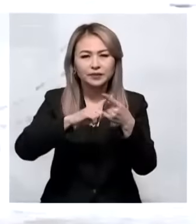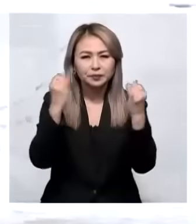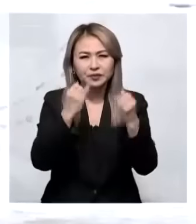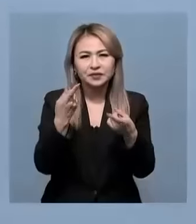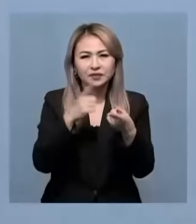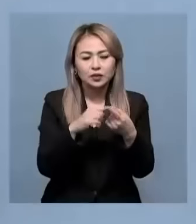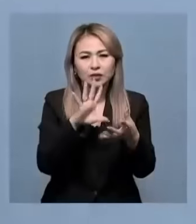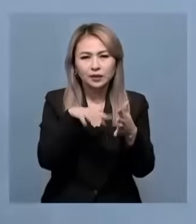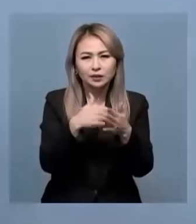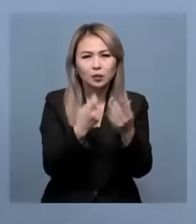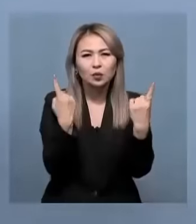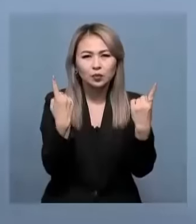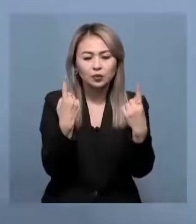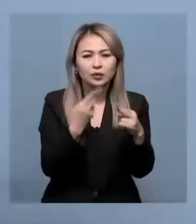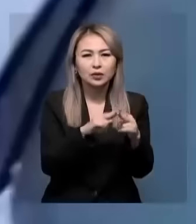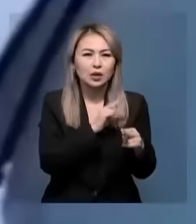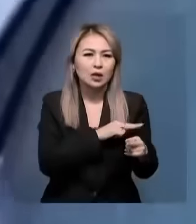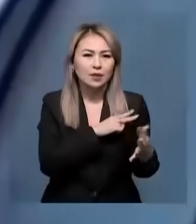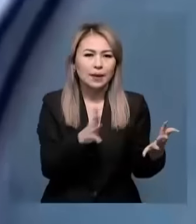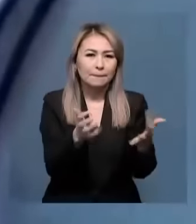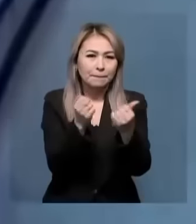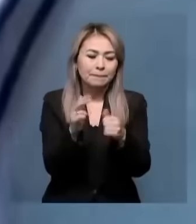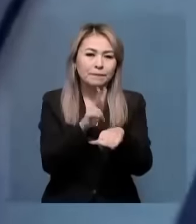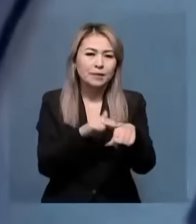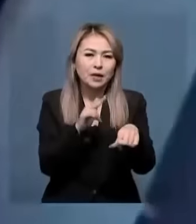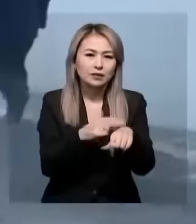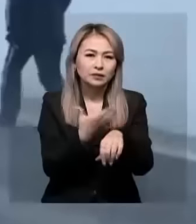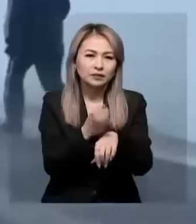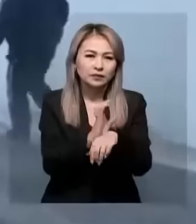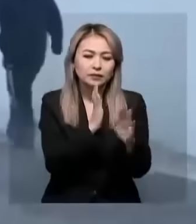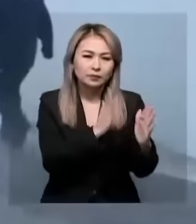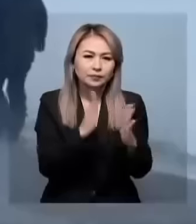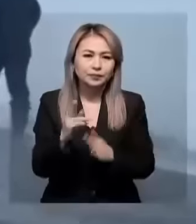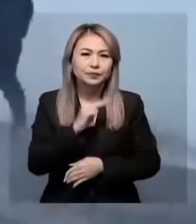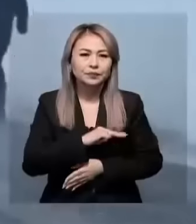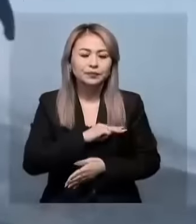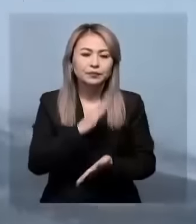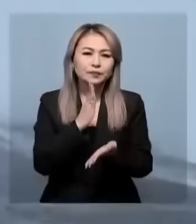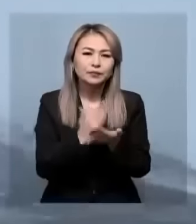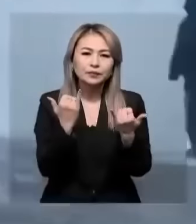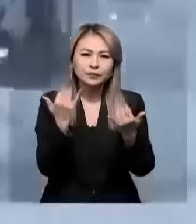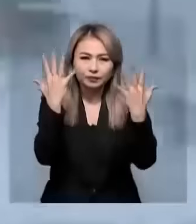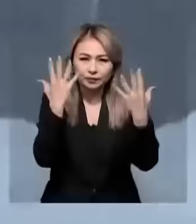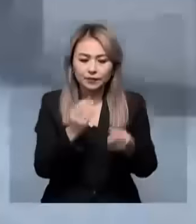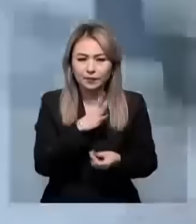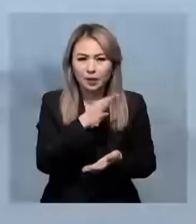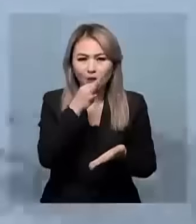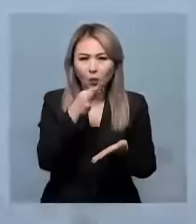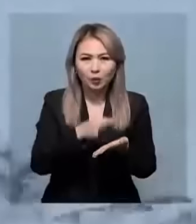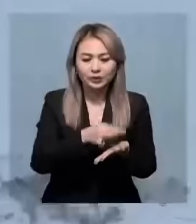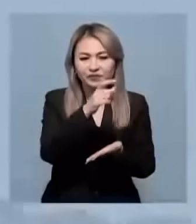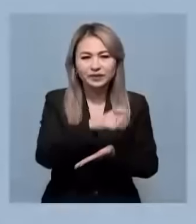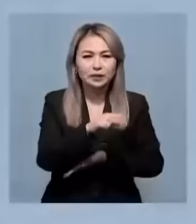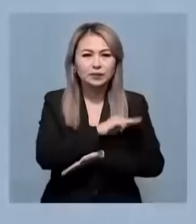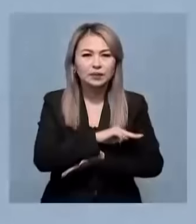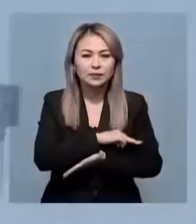де күрделі. Сондықтан да барлық құтқару қызметі мен полиция өкілдері күшейтілген режимде жұмыс істеп жатыр. Бүгіннің өзінде бірқатар жауапты мекеме